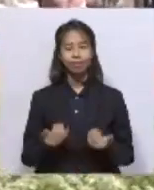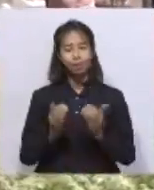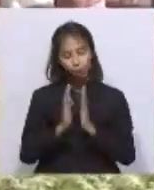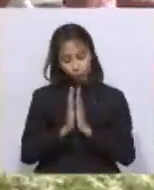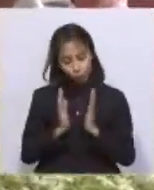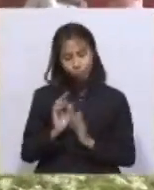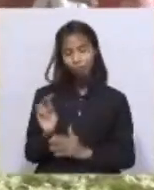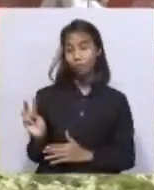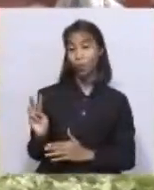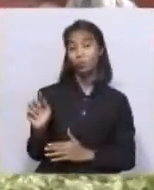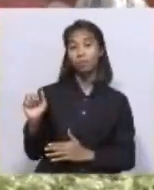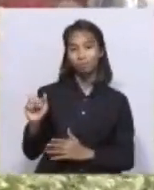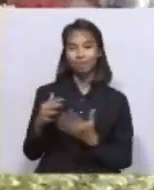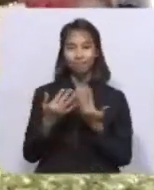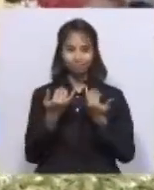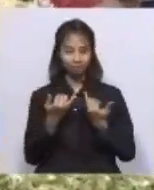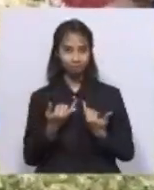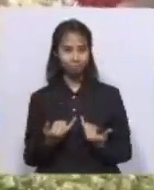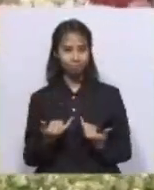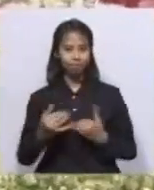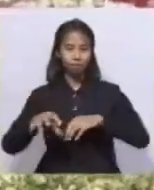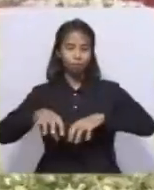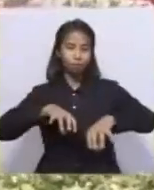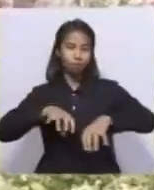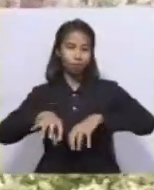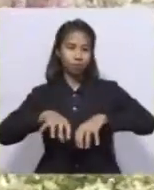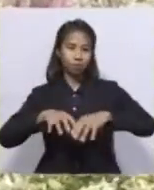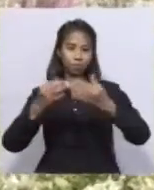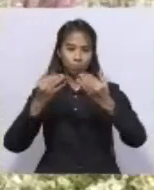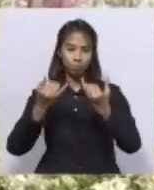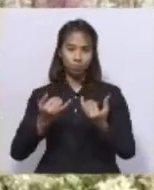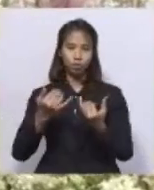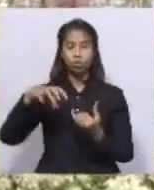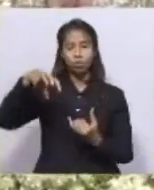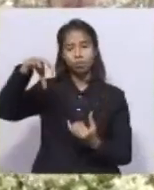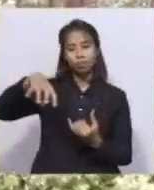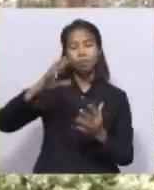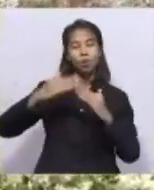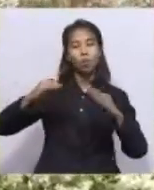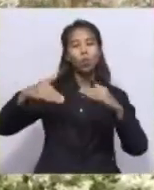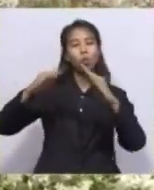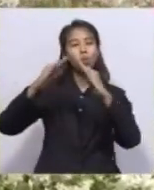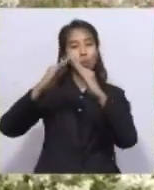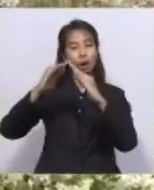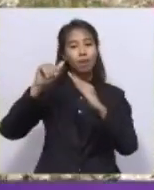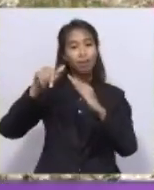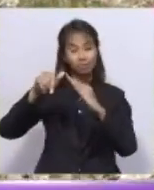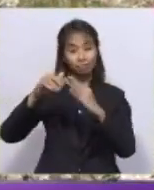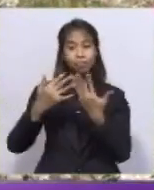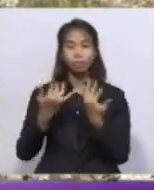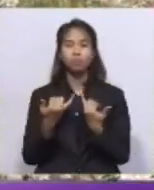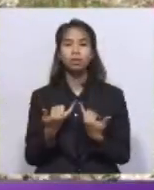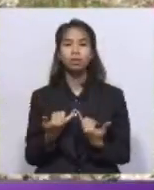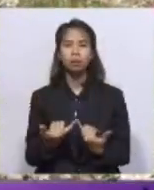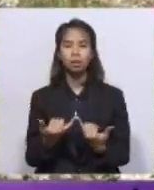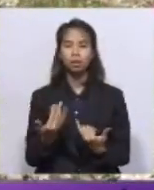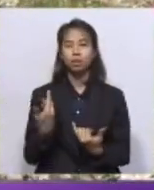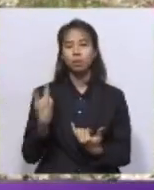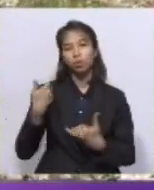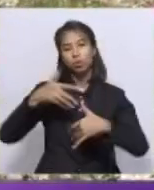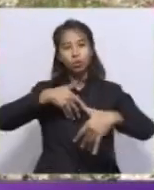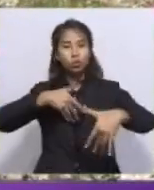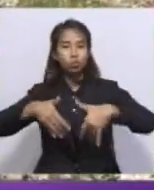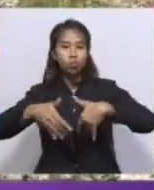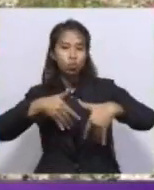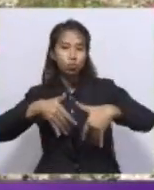ขอบคุณทั้งสองท่านครับบรรยากาศที่งานอุ่นไอรักคลายความหนาวซึ่งจัดขึ้นที่บริเวณพระลานพระราชวังดุสิตและสนามเสือป่าณขณะนี้นะครับประชาช